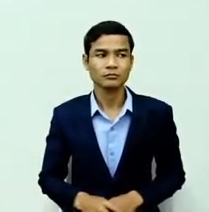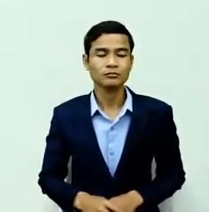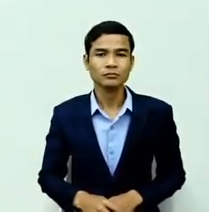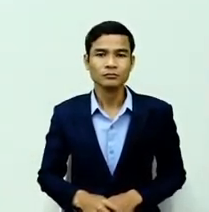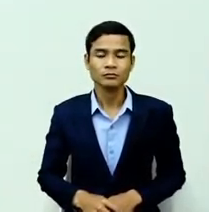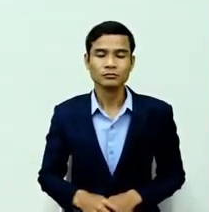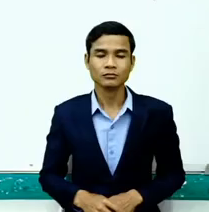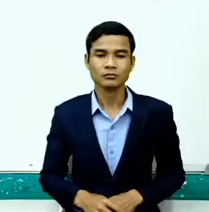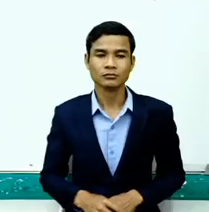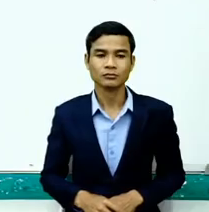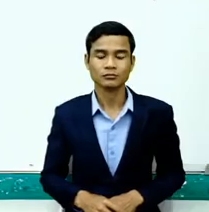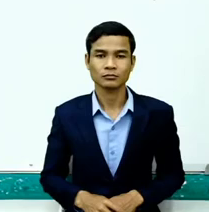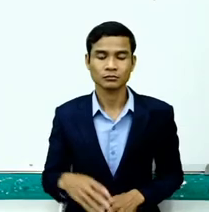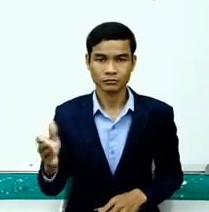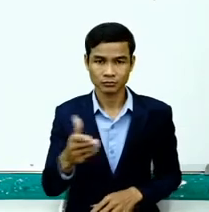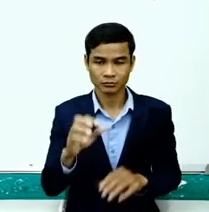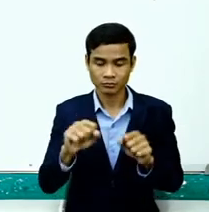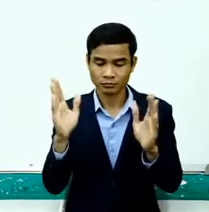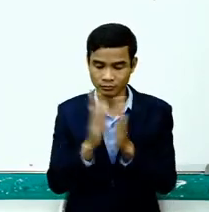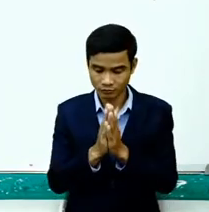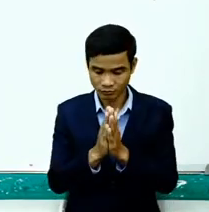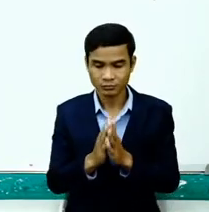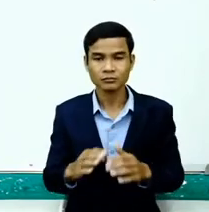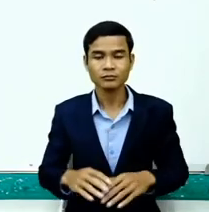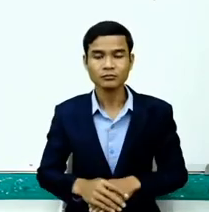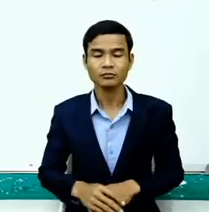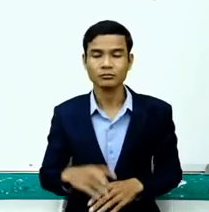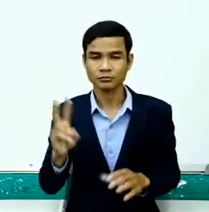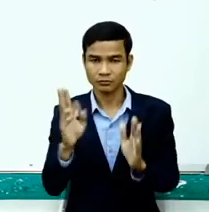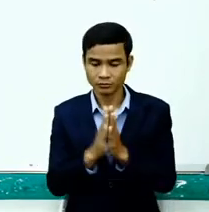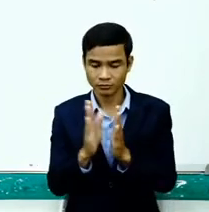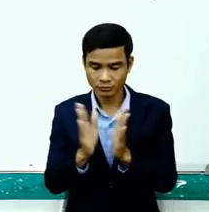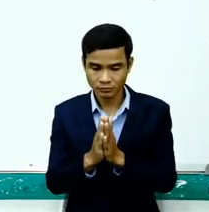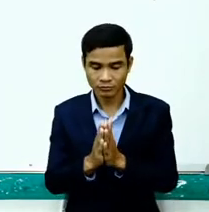Cah, tah, kon tak akan cek dai mui. Pi,